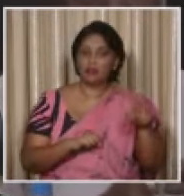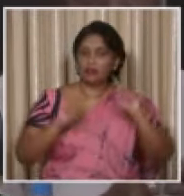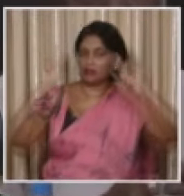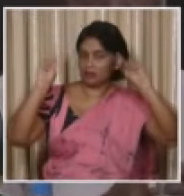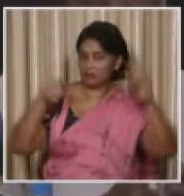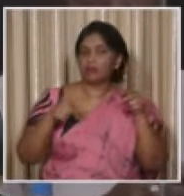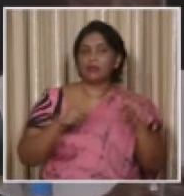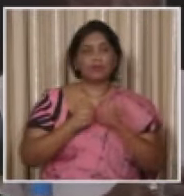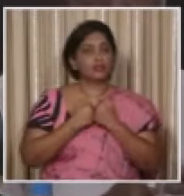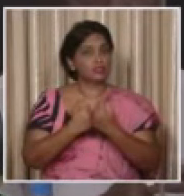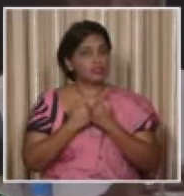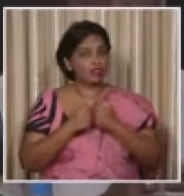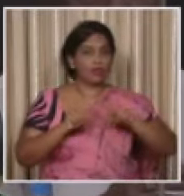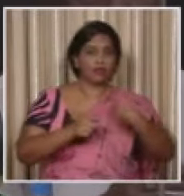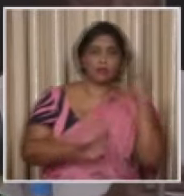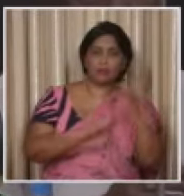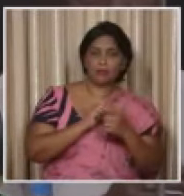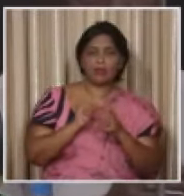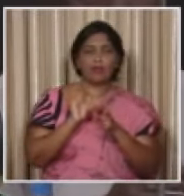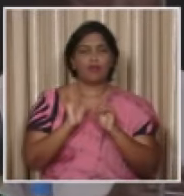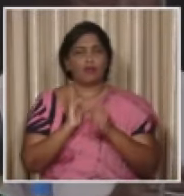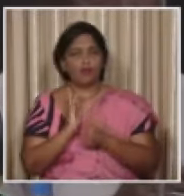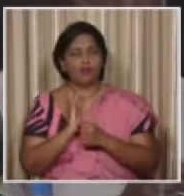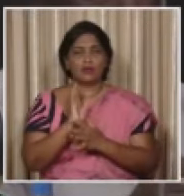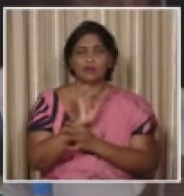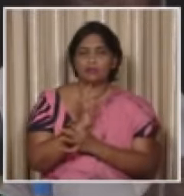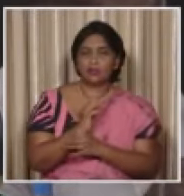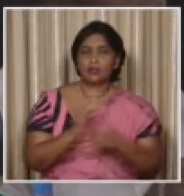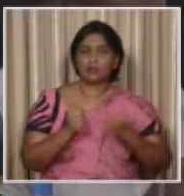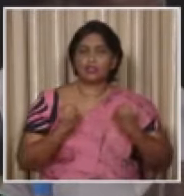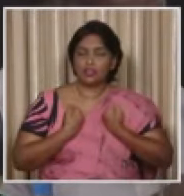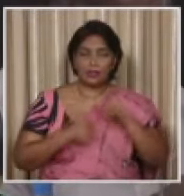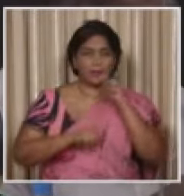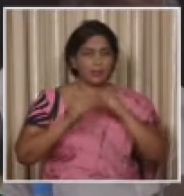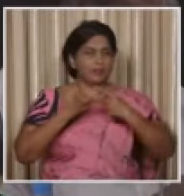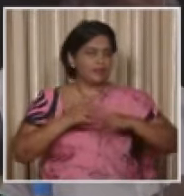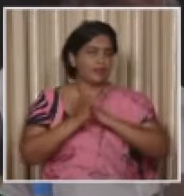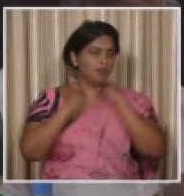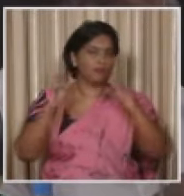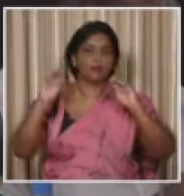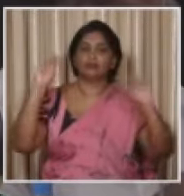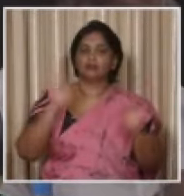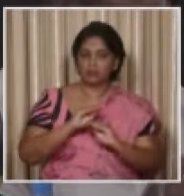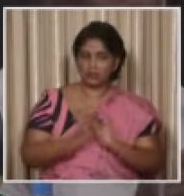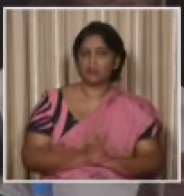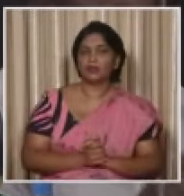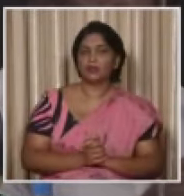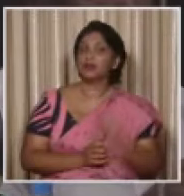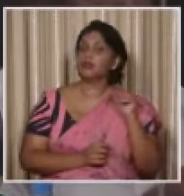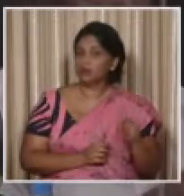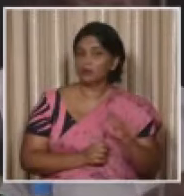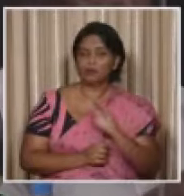brackets ප්‍රවාහන සහ අනිකුත් දීමනා ප්‍රසාද දීමනා සේවා ණය වෛද්‍ය ප්‍රතිලාභ වැනි තවත් බොහෝ ප්‍රතිලාභ ඇතුළත් වේ close bracket